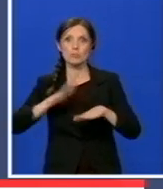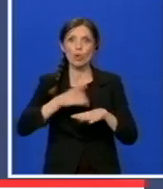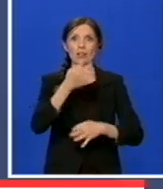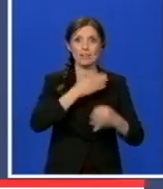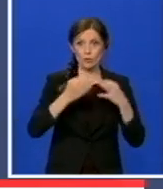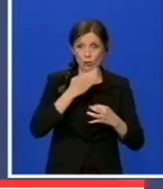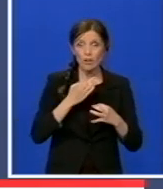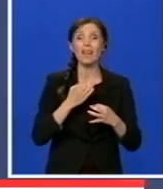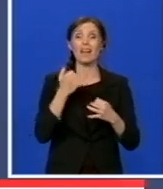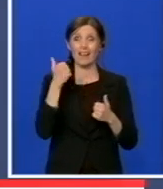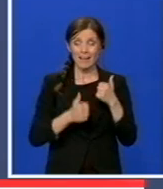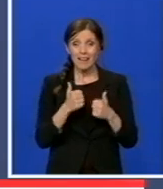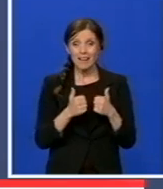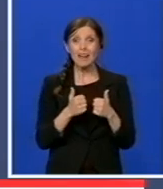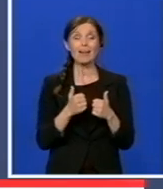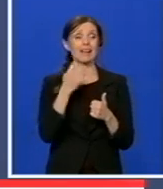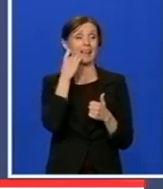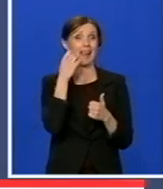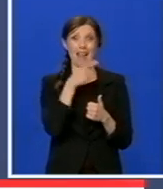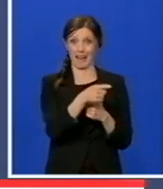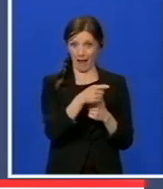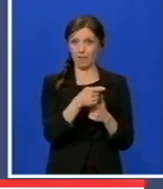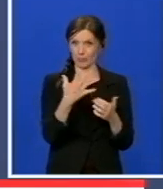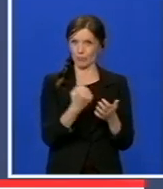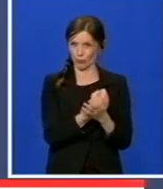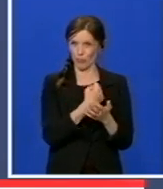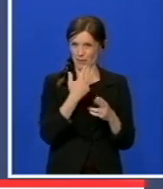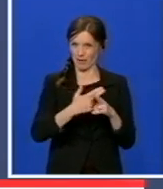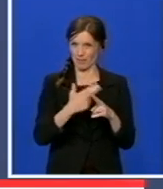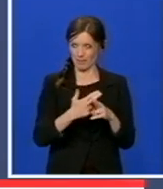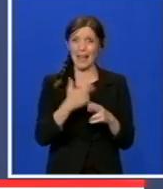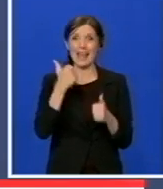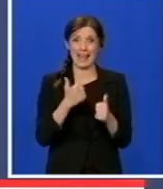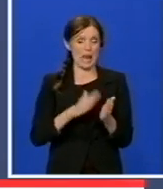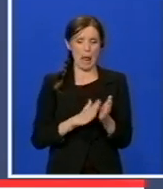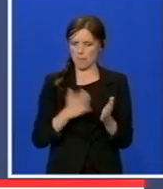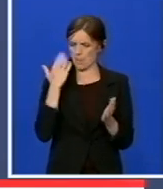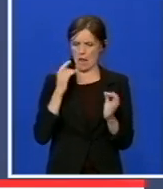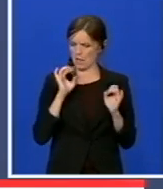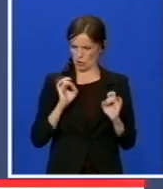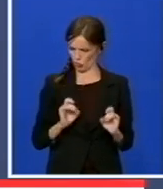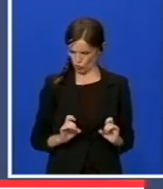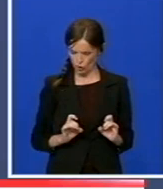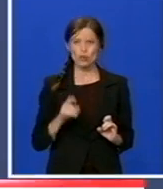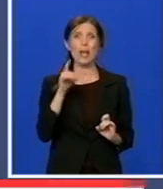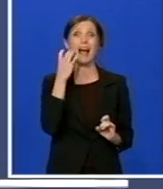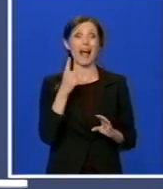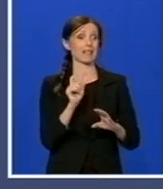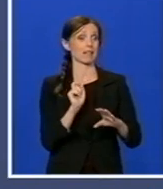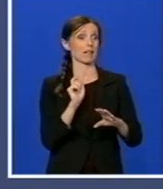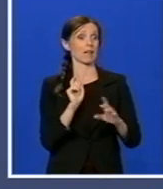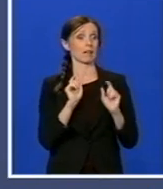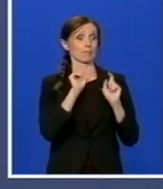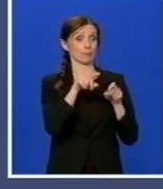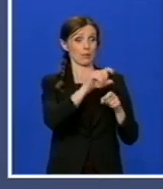COVID-ne infekcije može da se razviju i druge komplikacije, među kojima je, na primer,